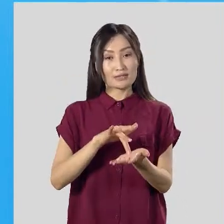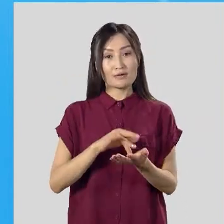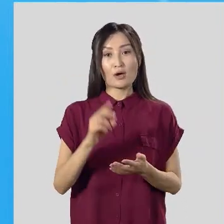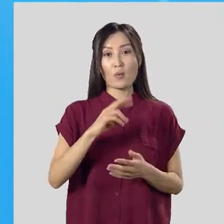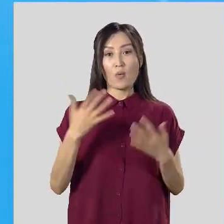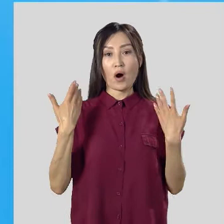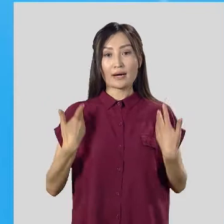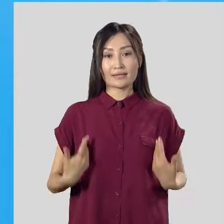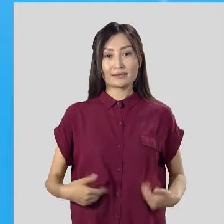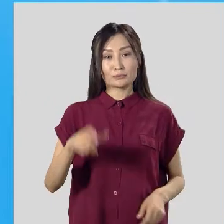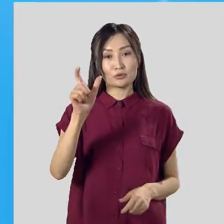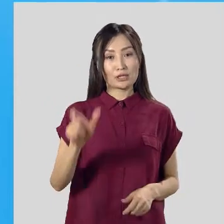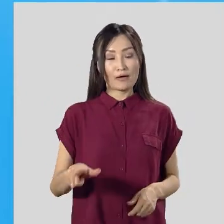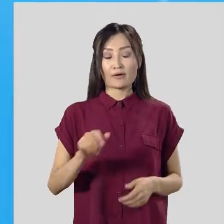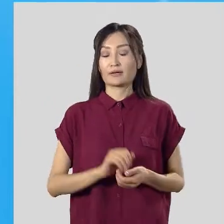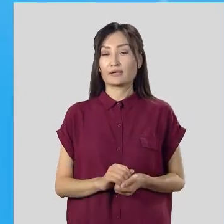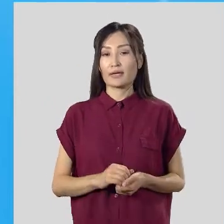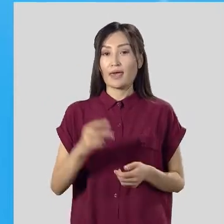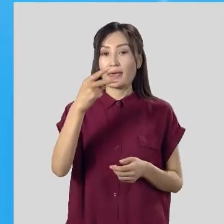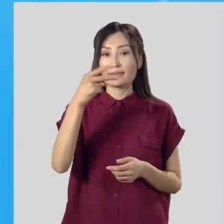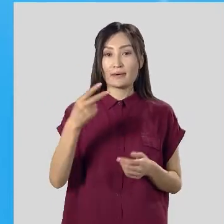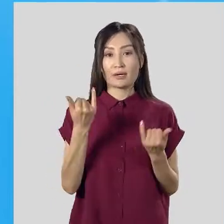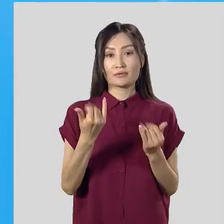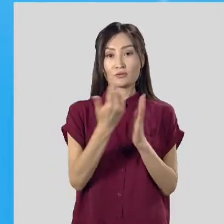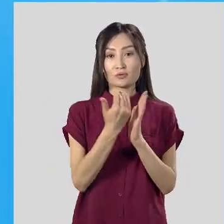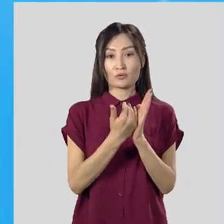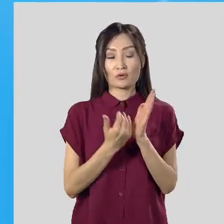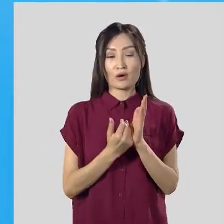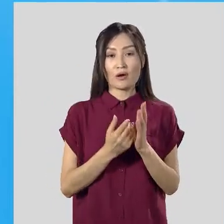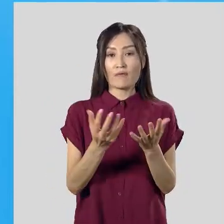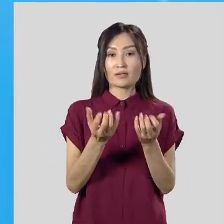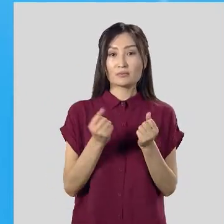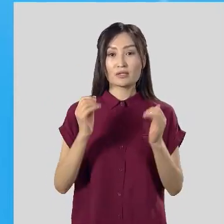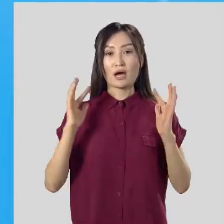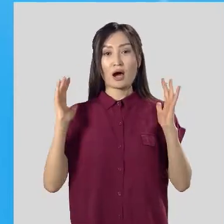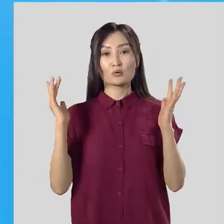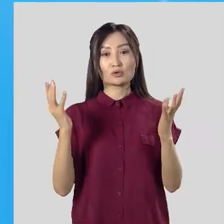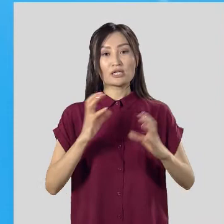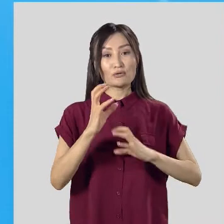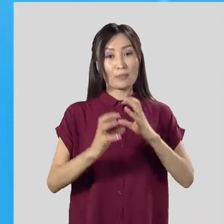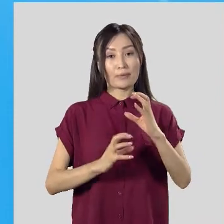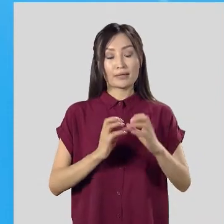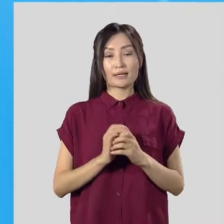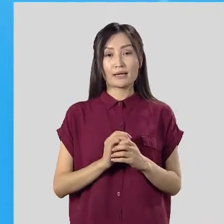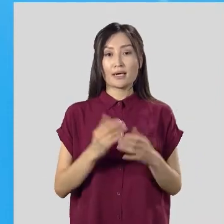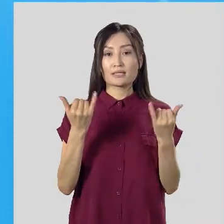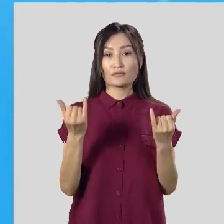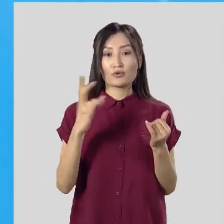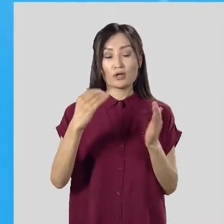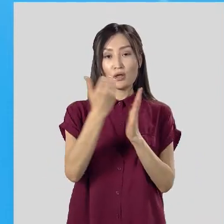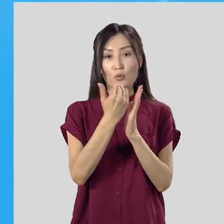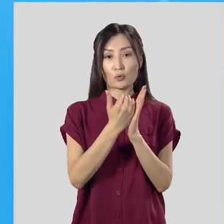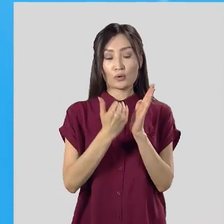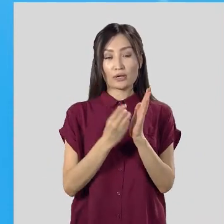по организму человека. Тема нашего урока – восприятие окружающего мира. Сегодня на